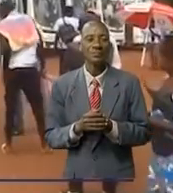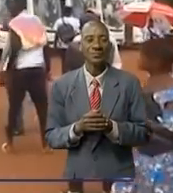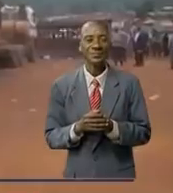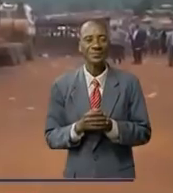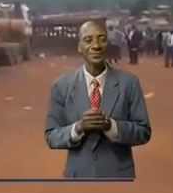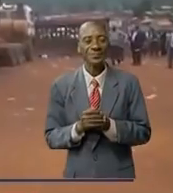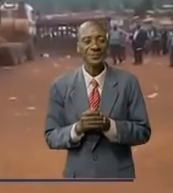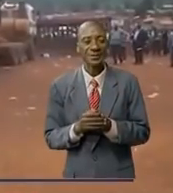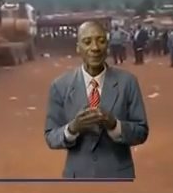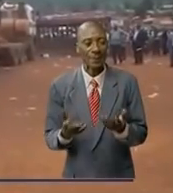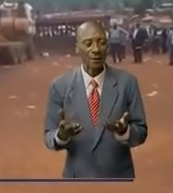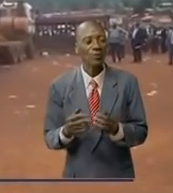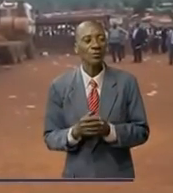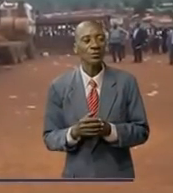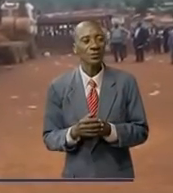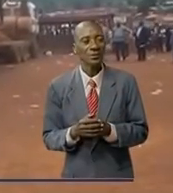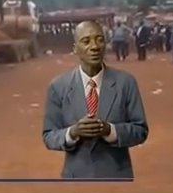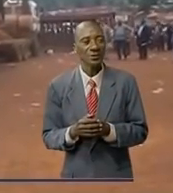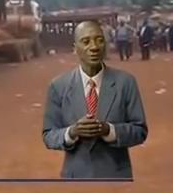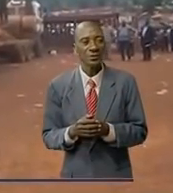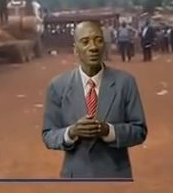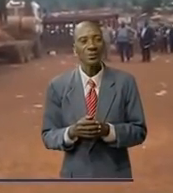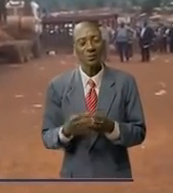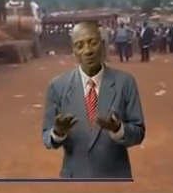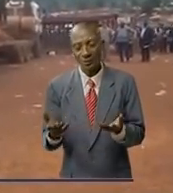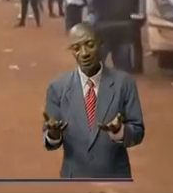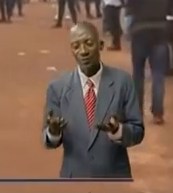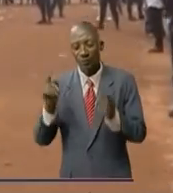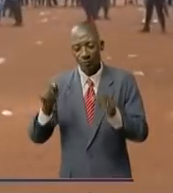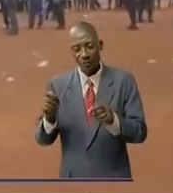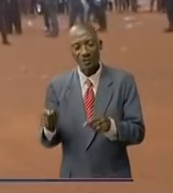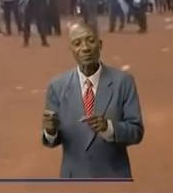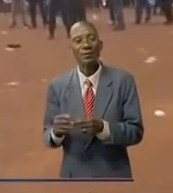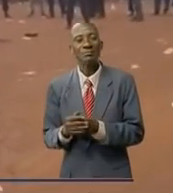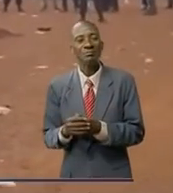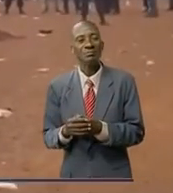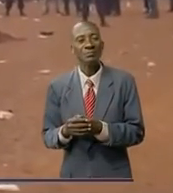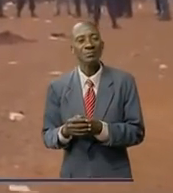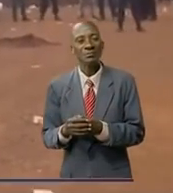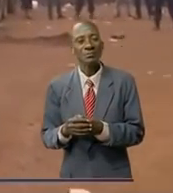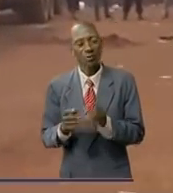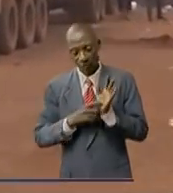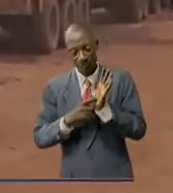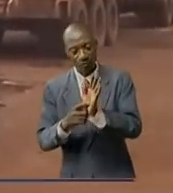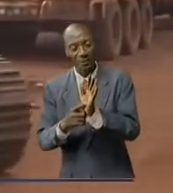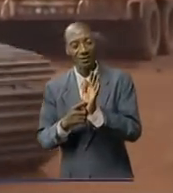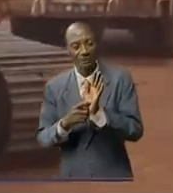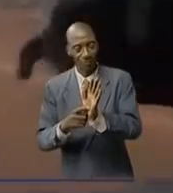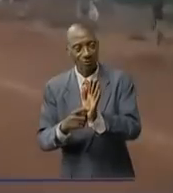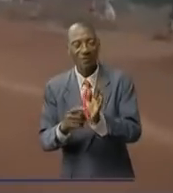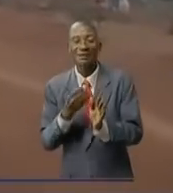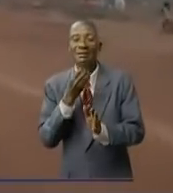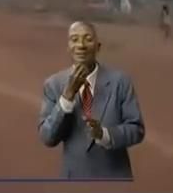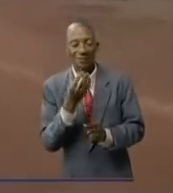transition, le voici ici coordonner les déchargements de cette excavatrice, échantillon de la gamme d'engins de génie civil en déploiement